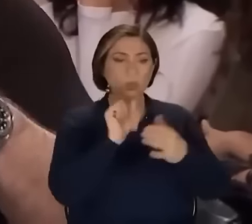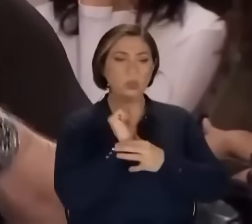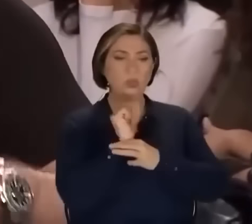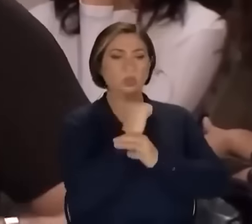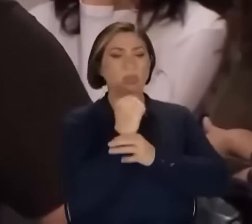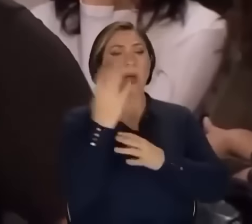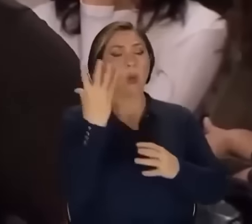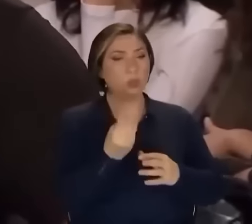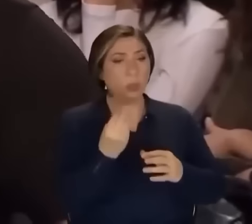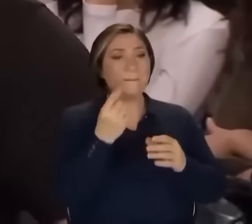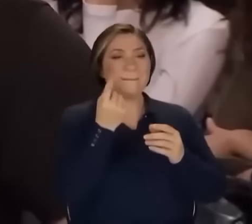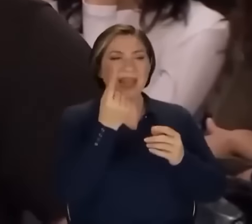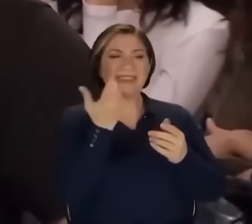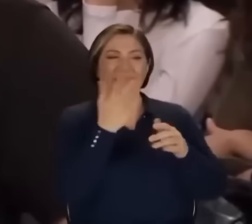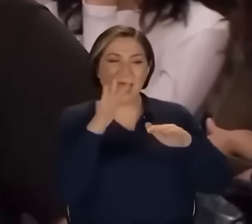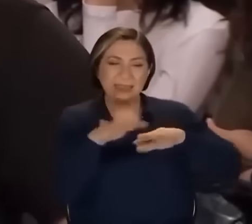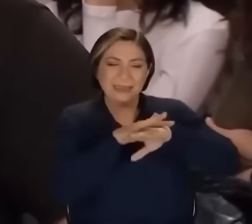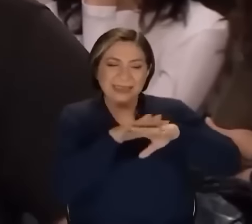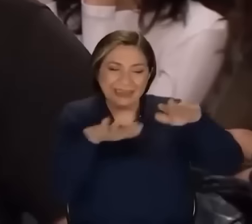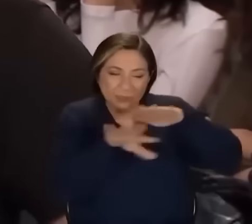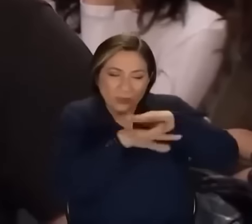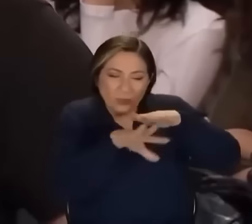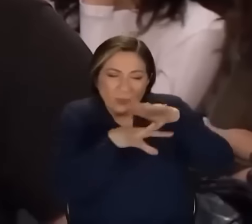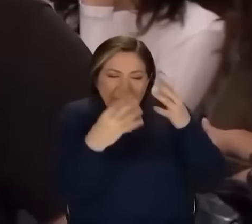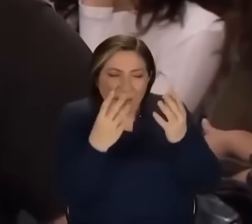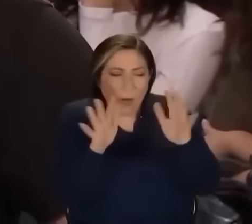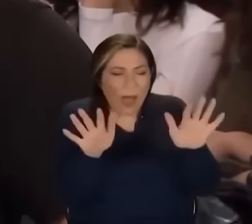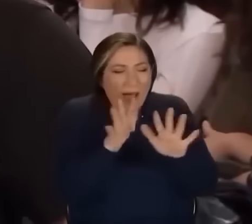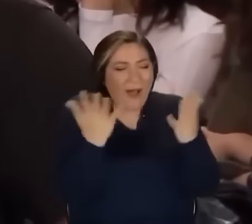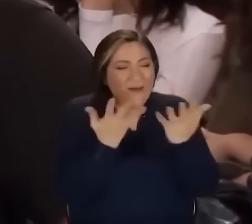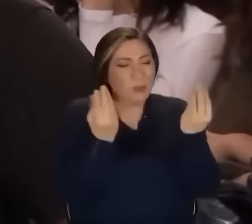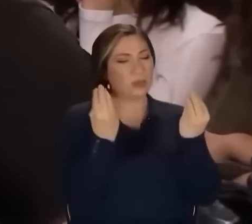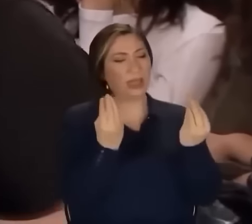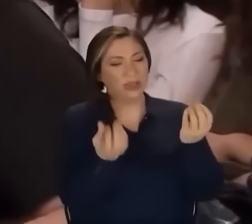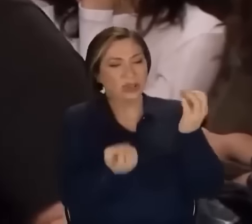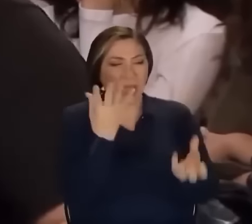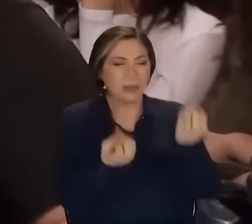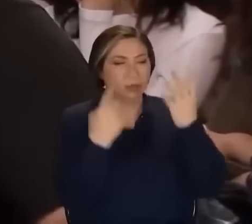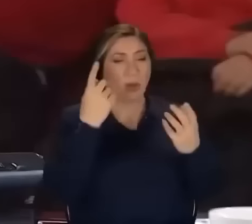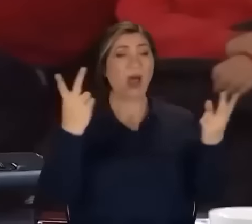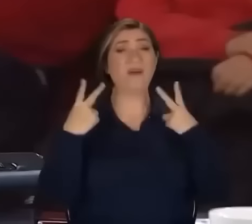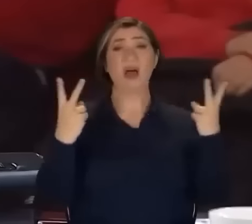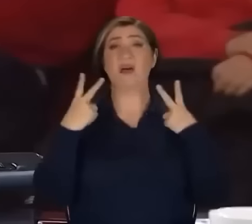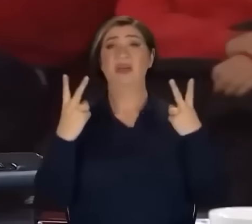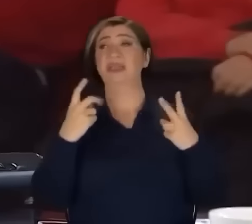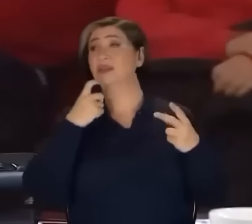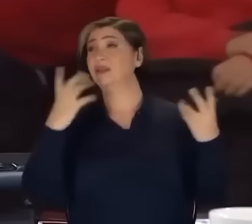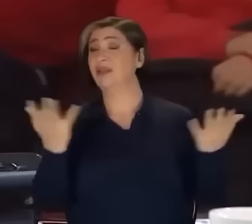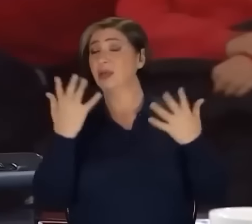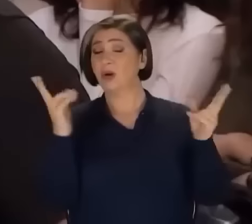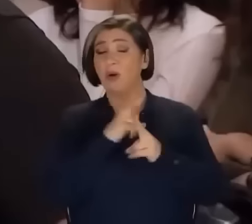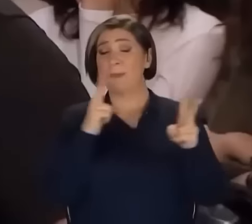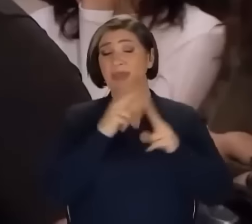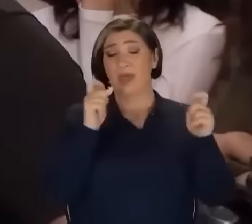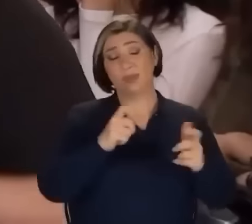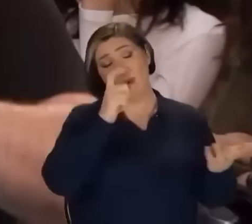birazcık daha rafine bir şeyler çıkardığımı düşündüğüm şeyler Yoksa böyle havalı havalı klasik vardır ya yıllarca komedi